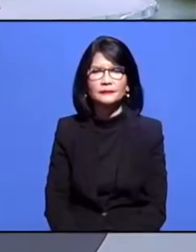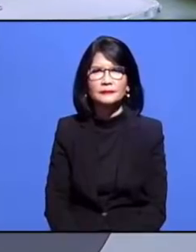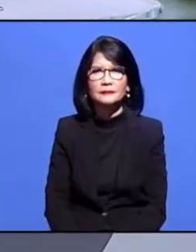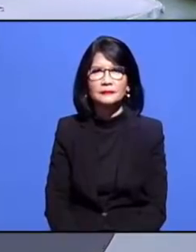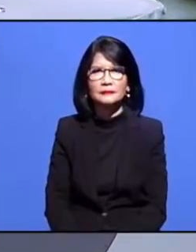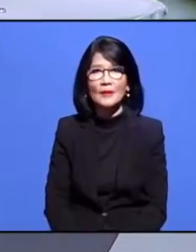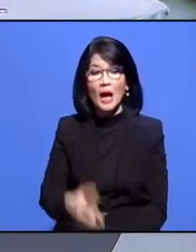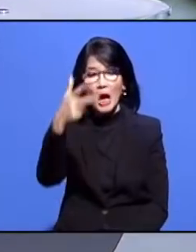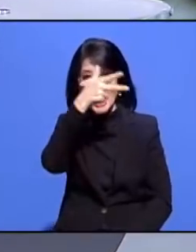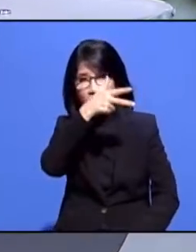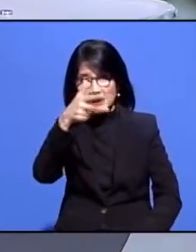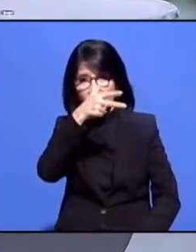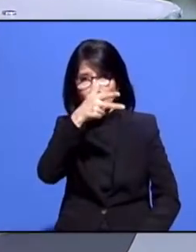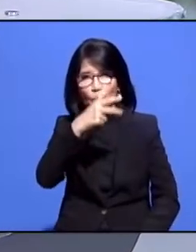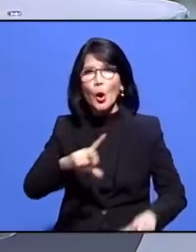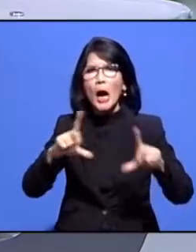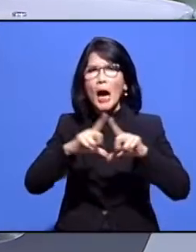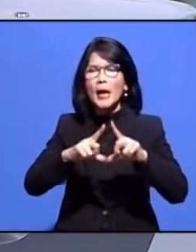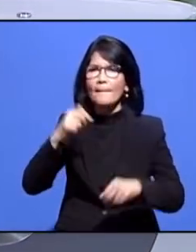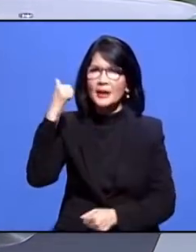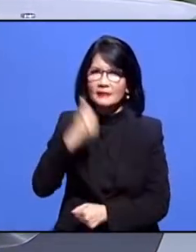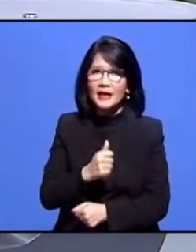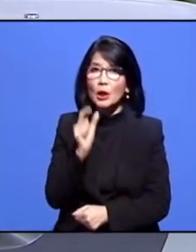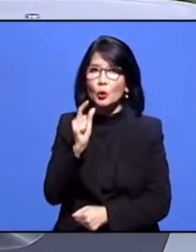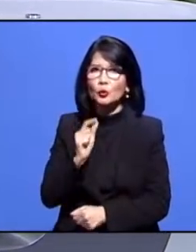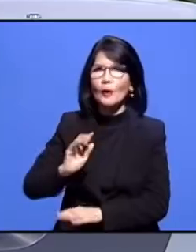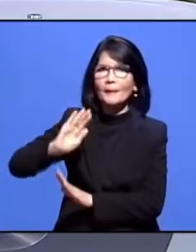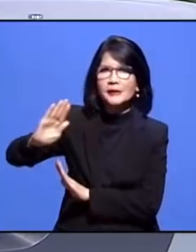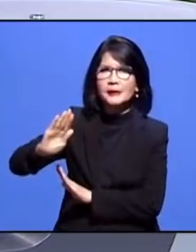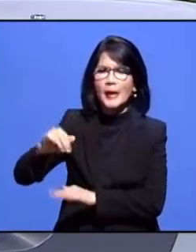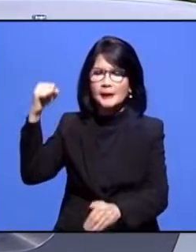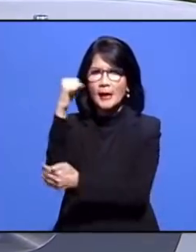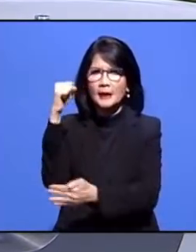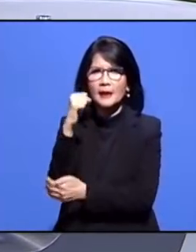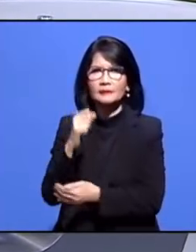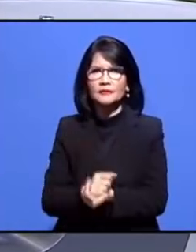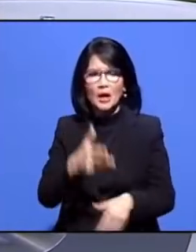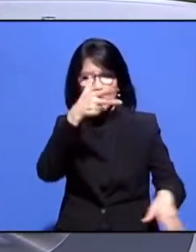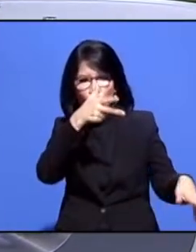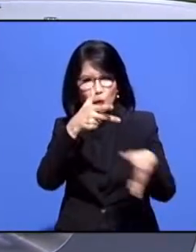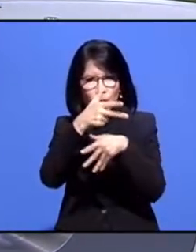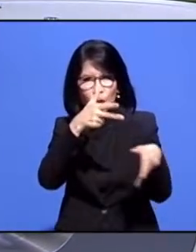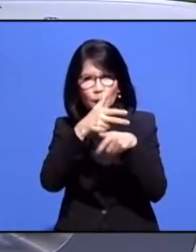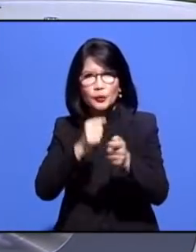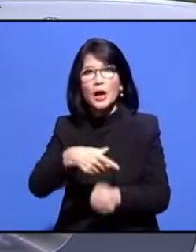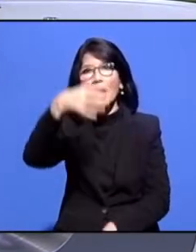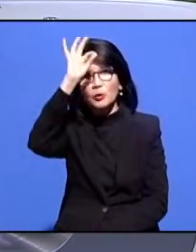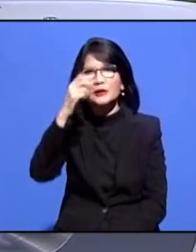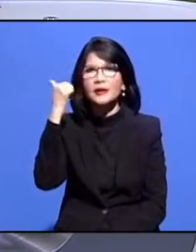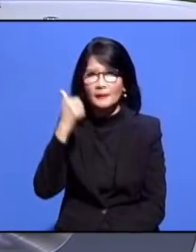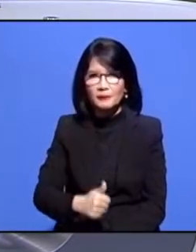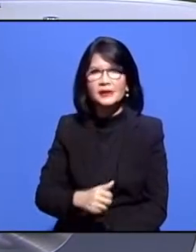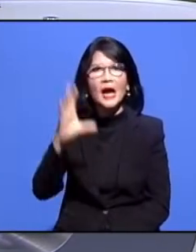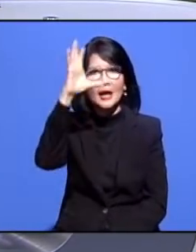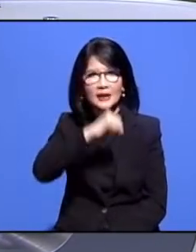Pemirsa, CCTV jadi salah satu senjata ampuh untuk mencegah aksi kejahatan. Berbekal rekaman kamera pengawas, polisi mampu